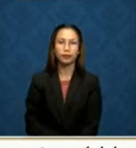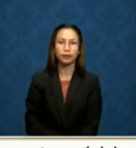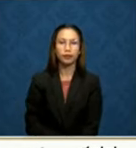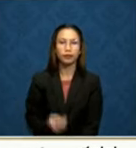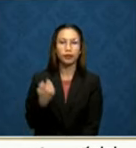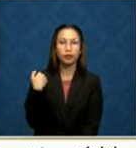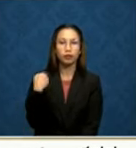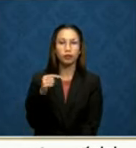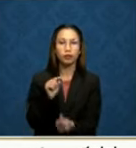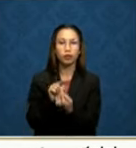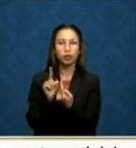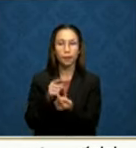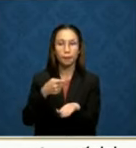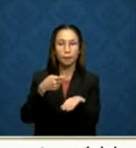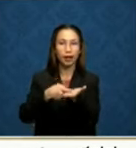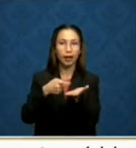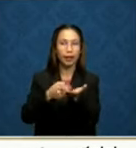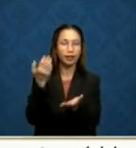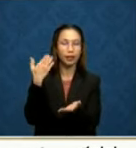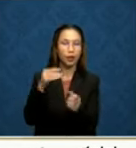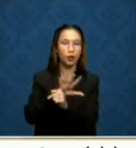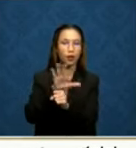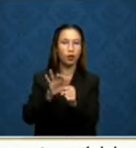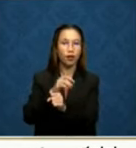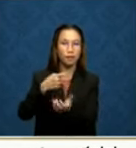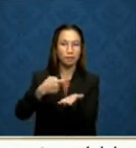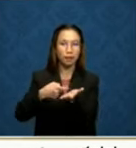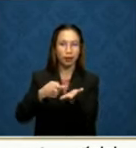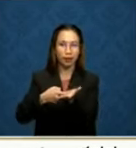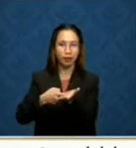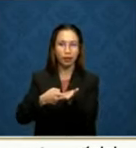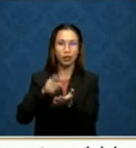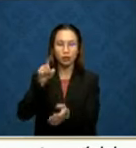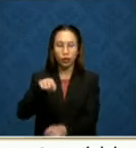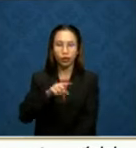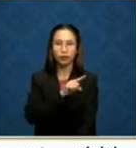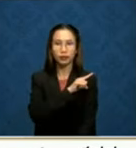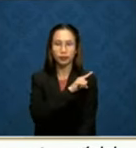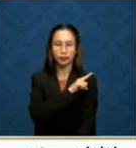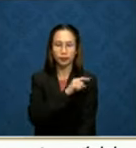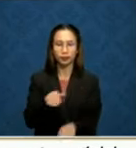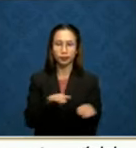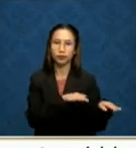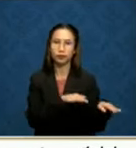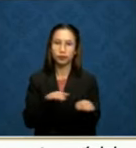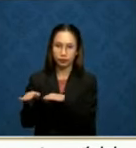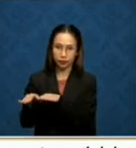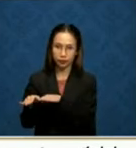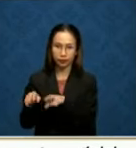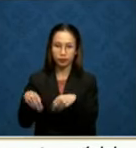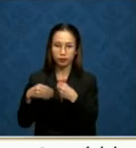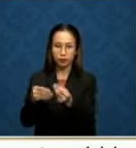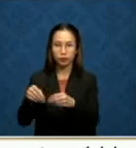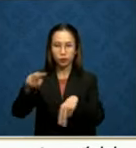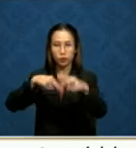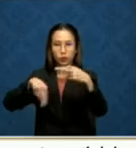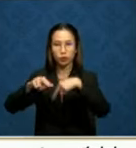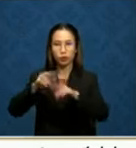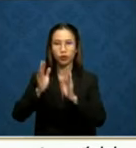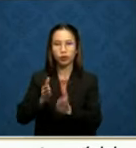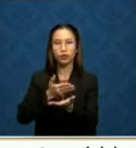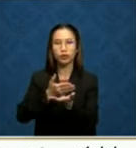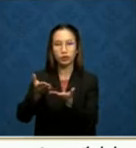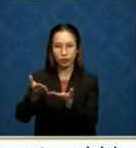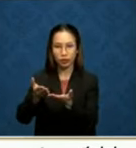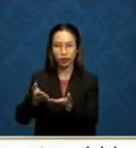ามีบทเรียนจากการประกันช่วง COVID มาแล้วจึเป็นหน้าที่ที่เราจะตองมีการเตียคามพร้มให้ความคมคองกับผู้บริโภ